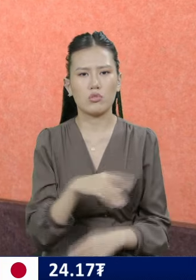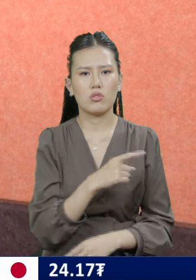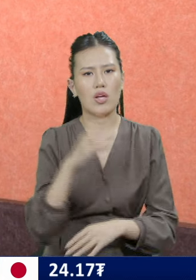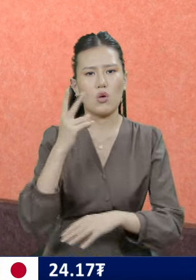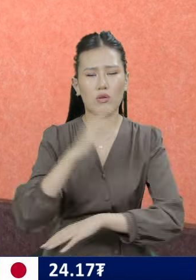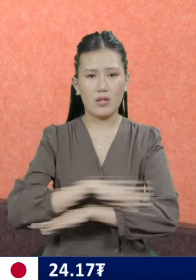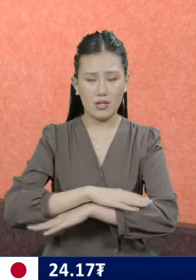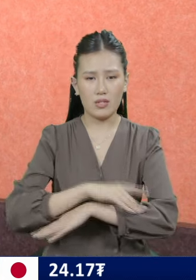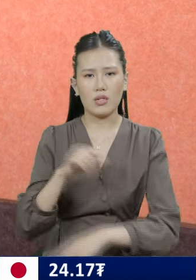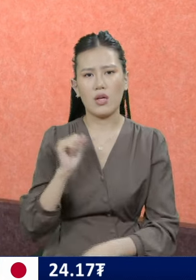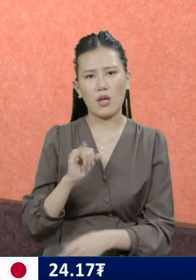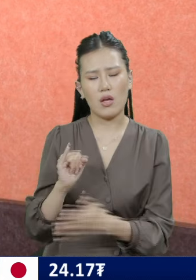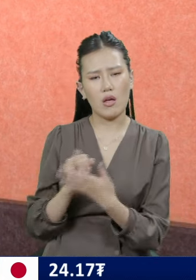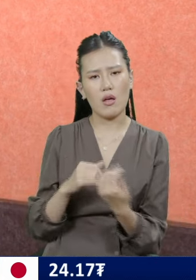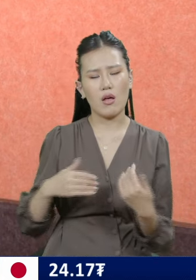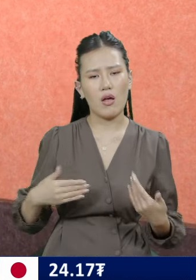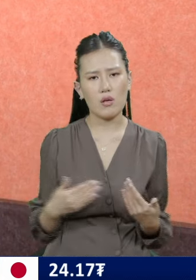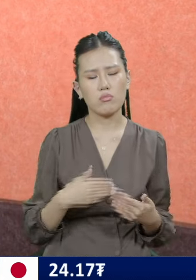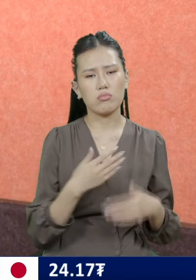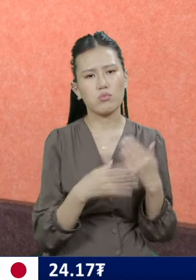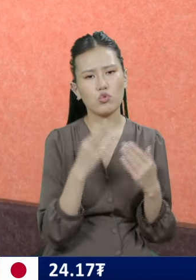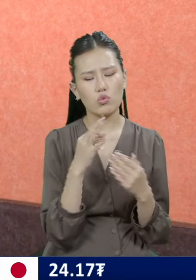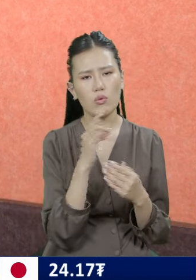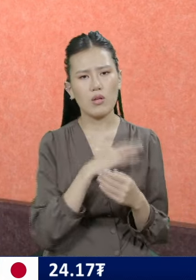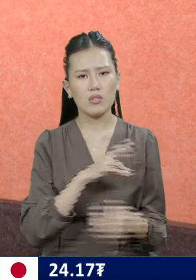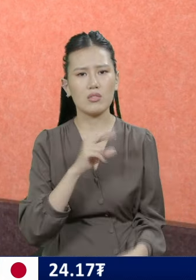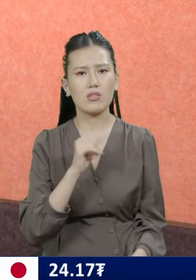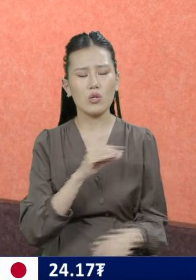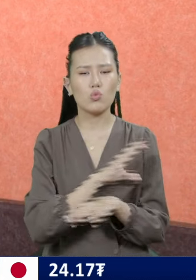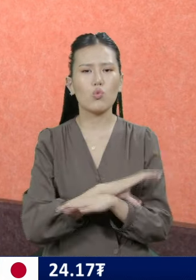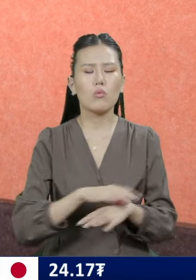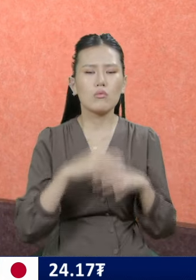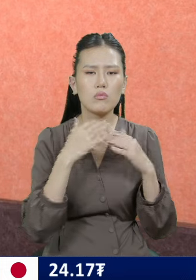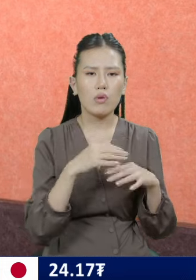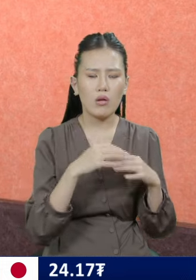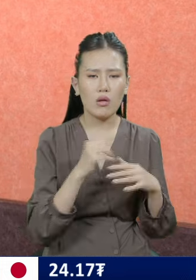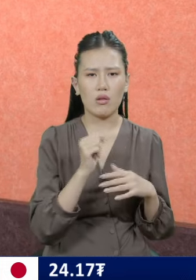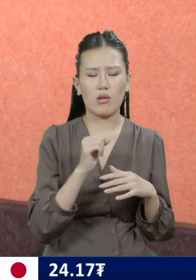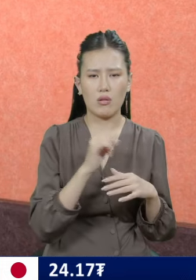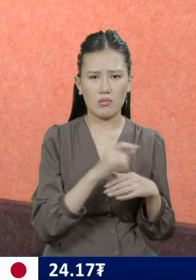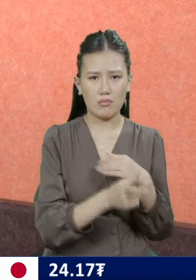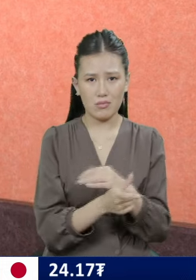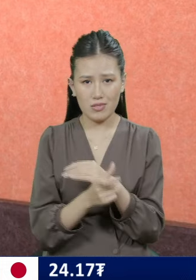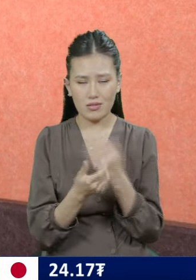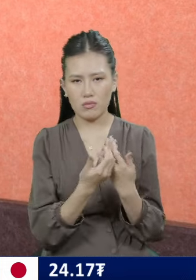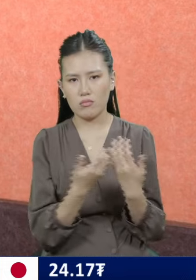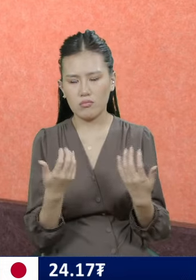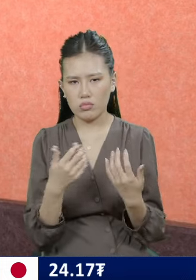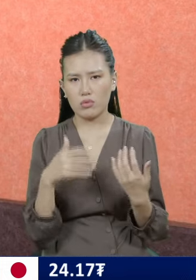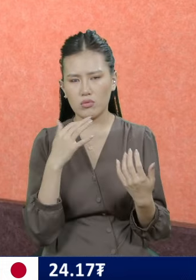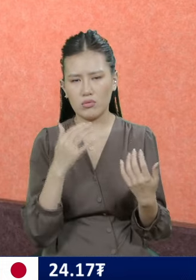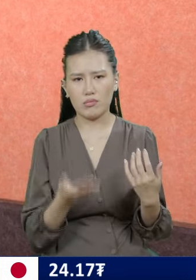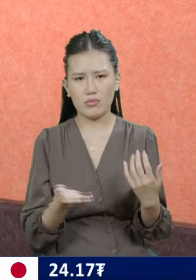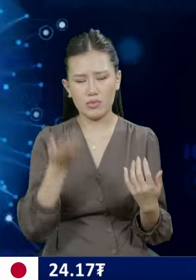амьдралдаа яаж хэрэгжүүлж болдог гэд энгийн сургалтаас ихсүүлээд түүнийг хөгжүүлэх хэмжээнд хүртэл сургалтуудыг бүх шатнд л